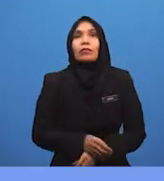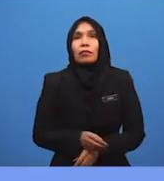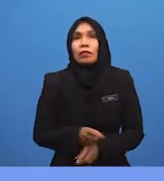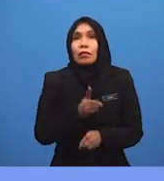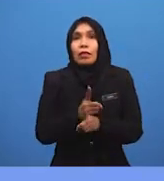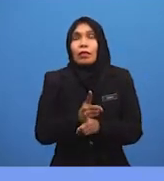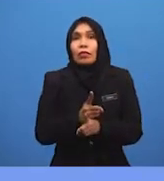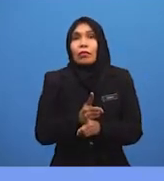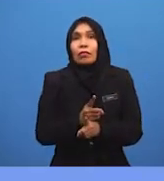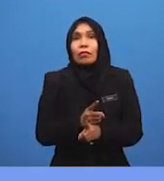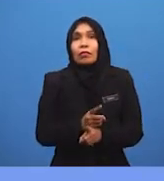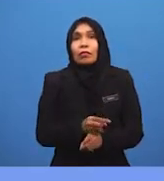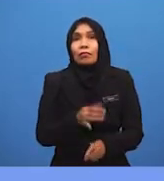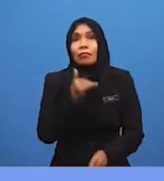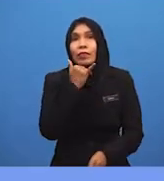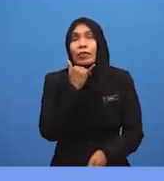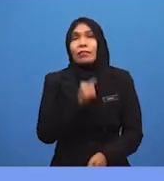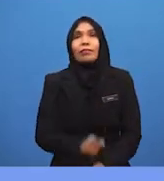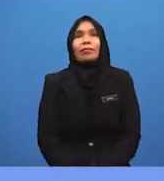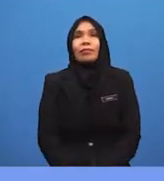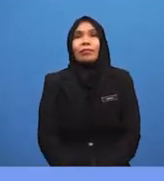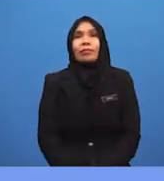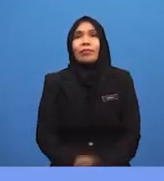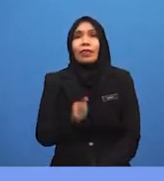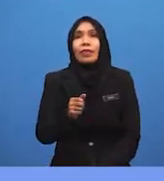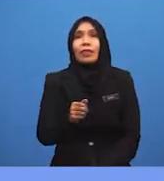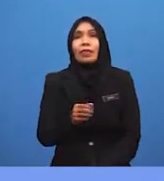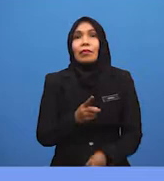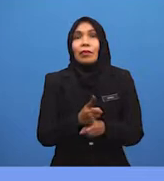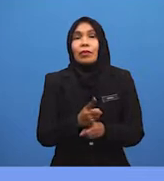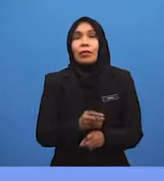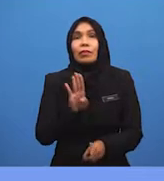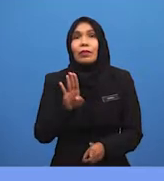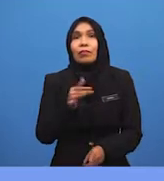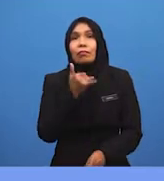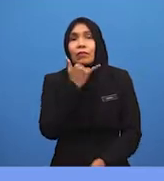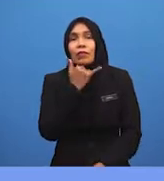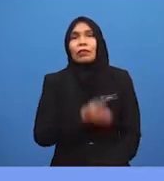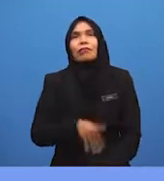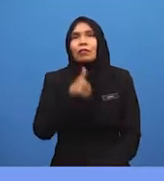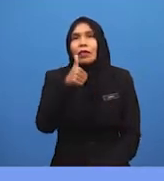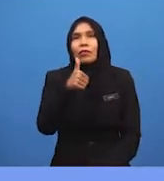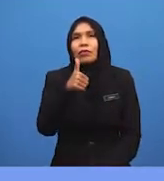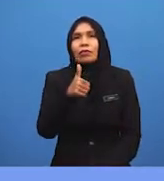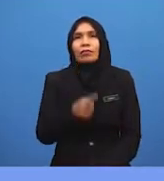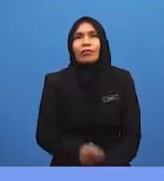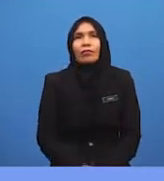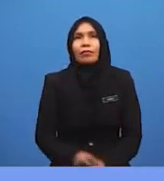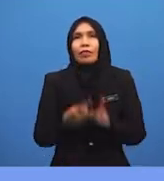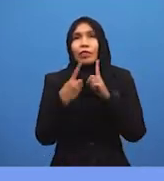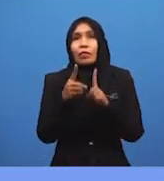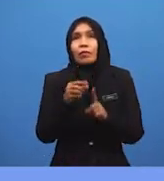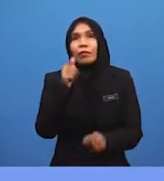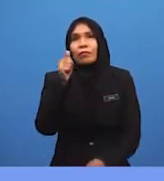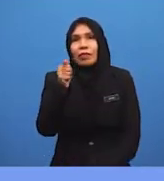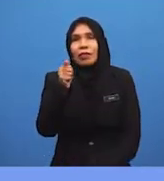atau salah? A. Betul. B. Salah. Bagus jawapan murid-murid.